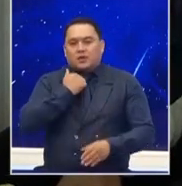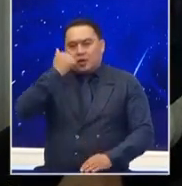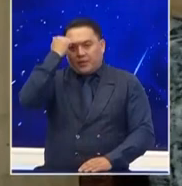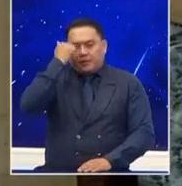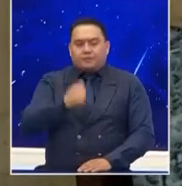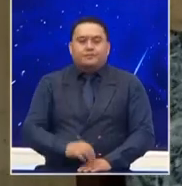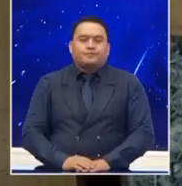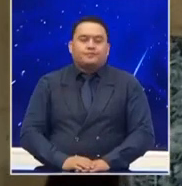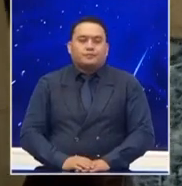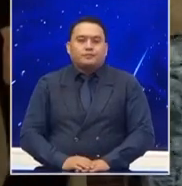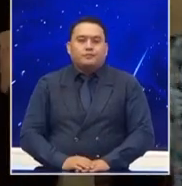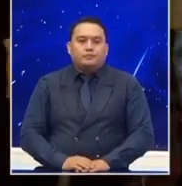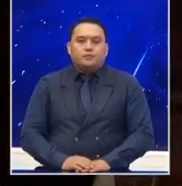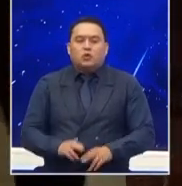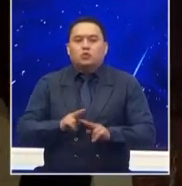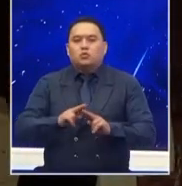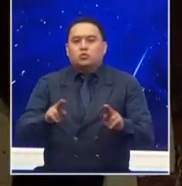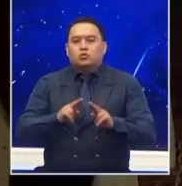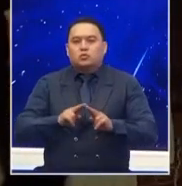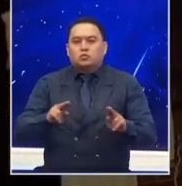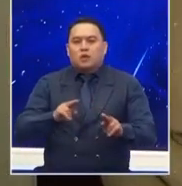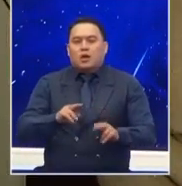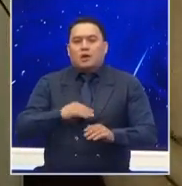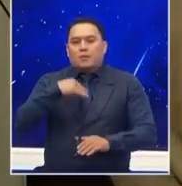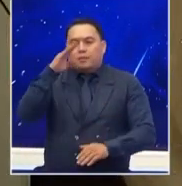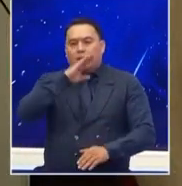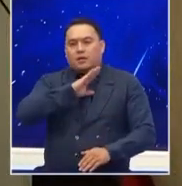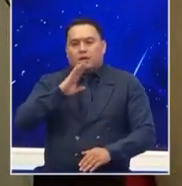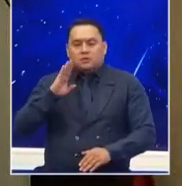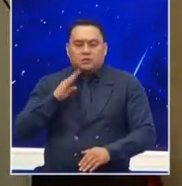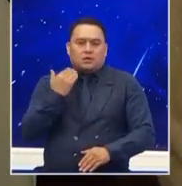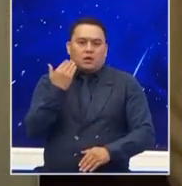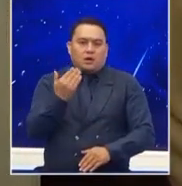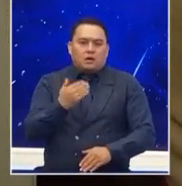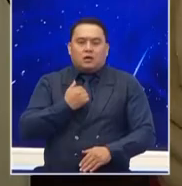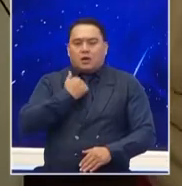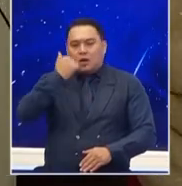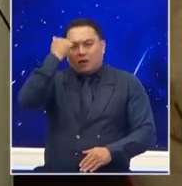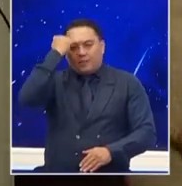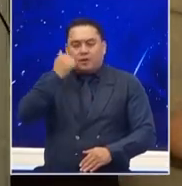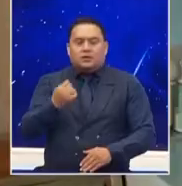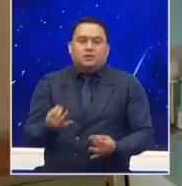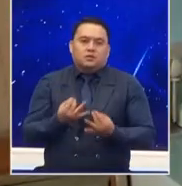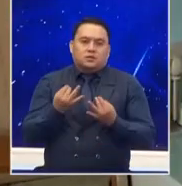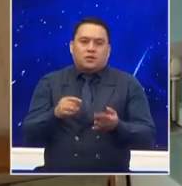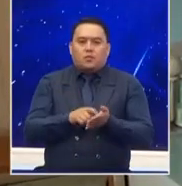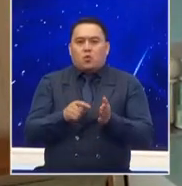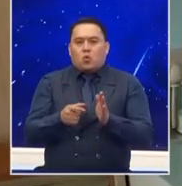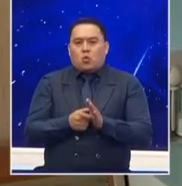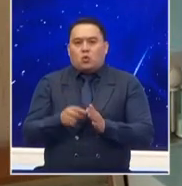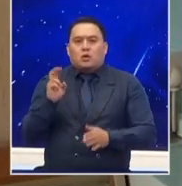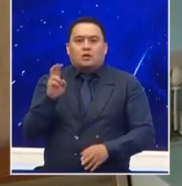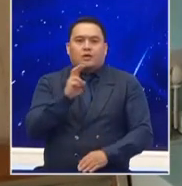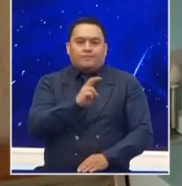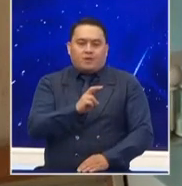рахмет. Себепші олған ұстазға анасы да баласы да алғысын айтты. Ризашылығын білдіріп, қызыға қарап, бөлмелерде аралап